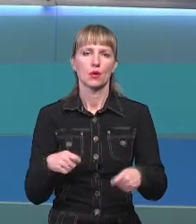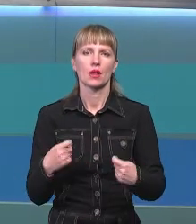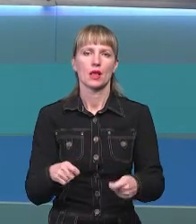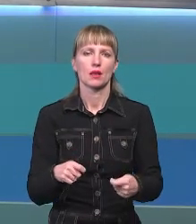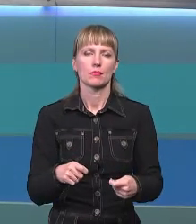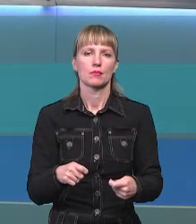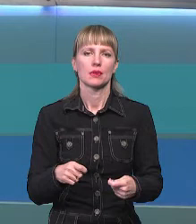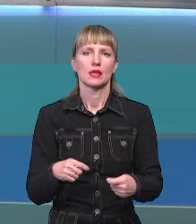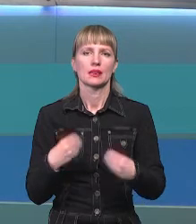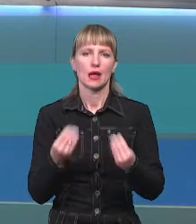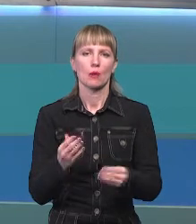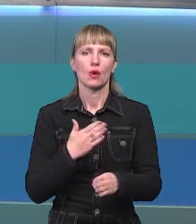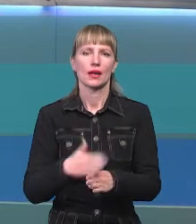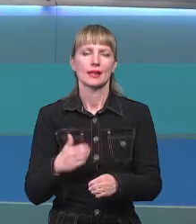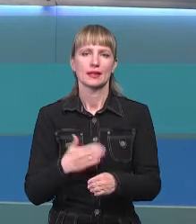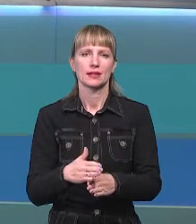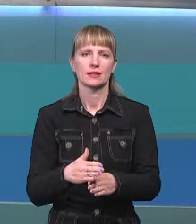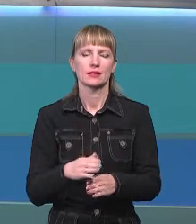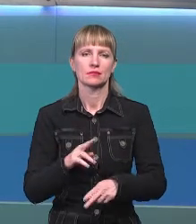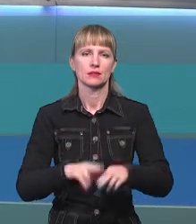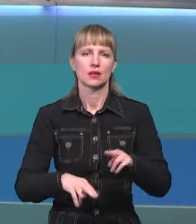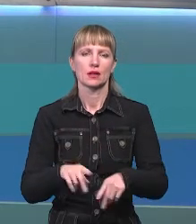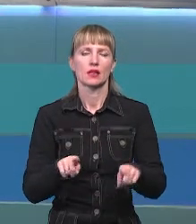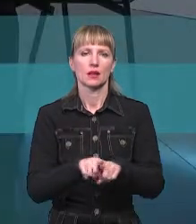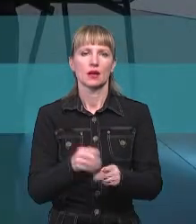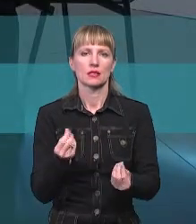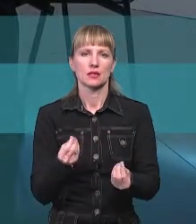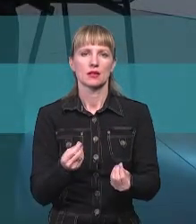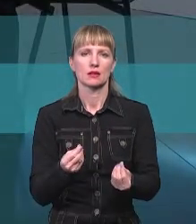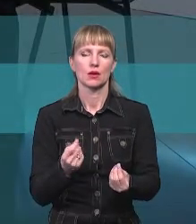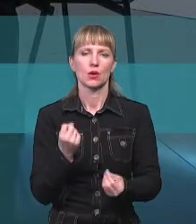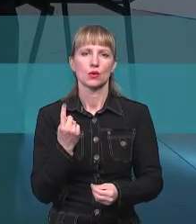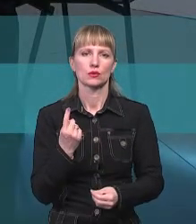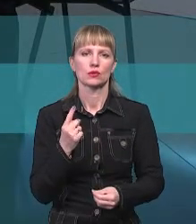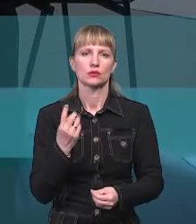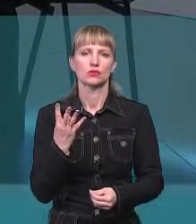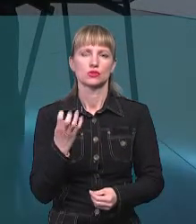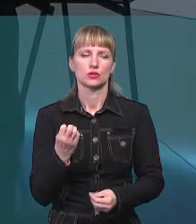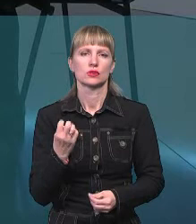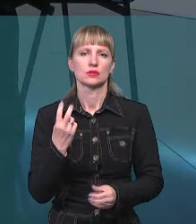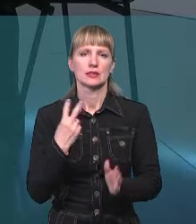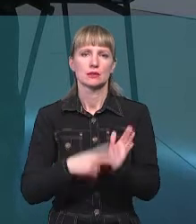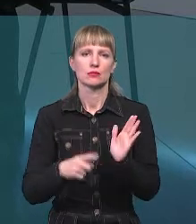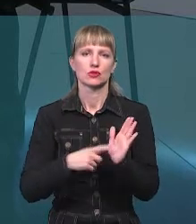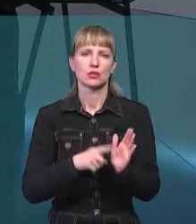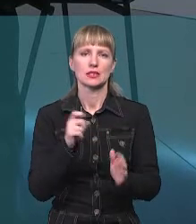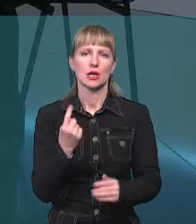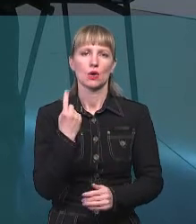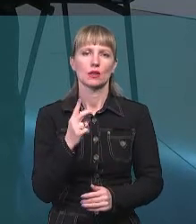ми надаємо кредити, і у забудовника така ж сама ціна – 11 476 за квадратний